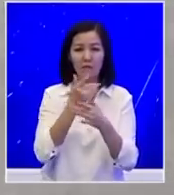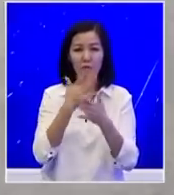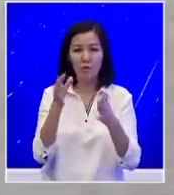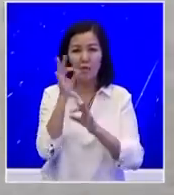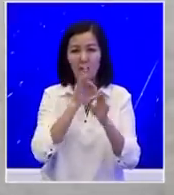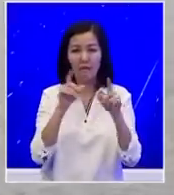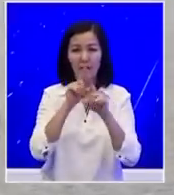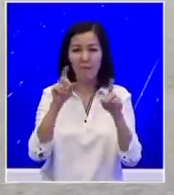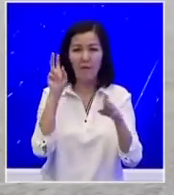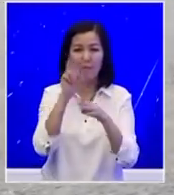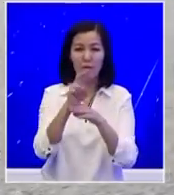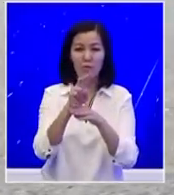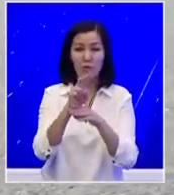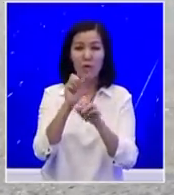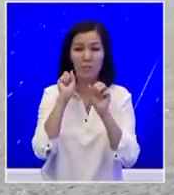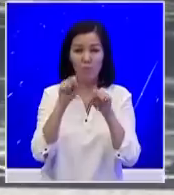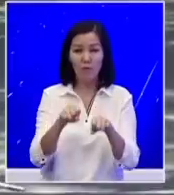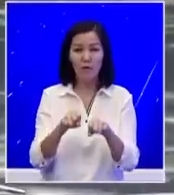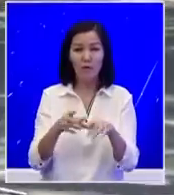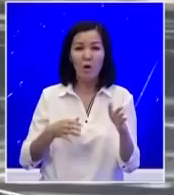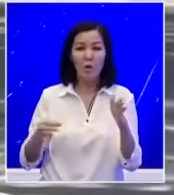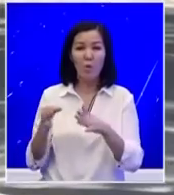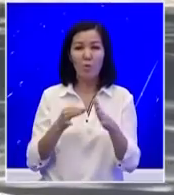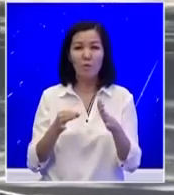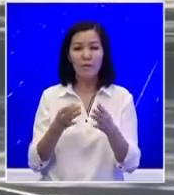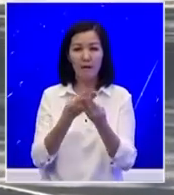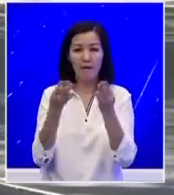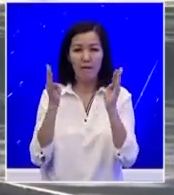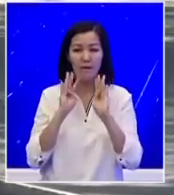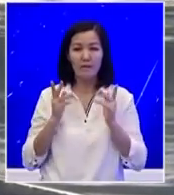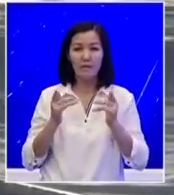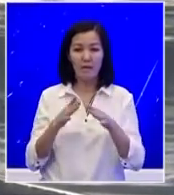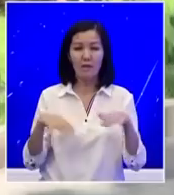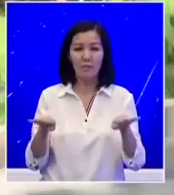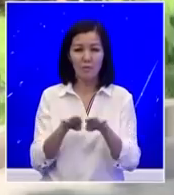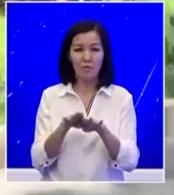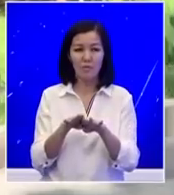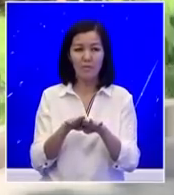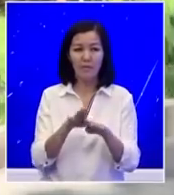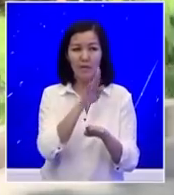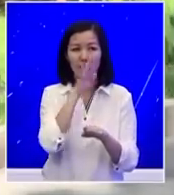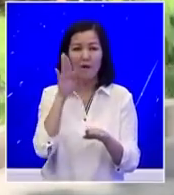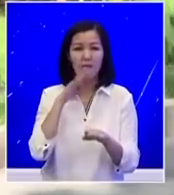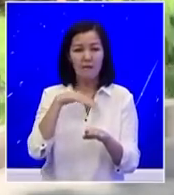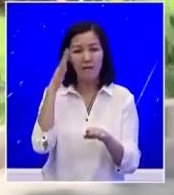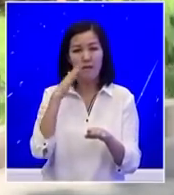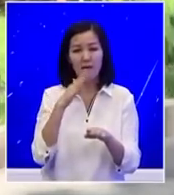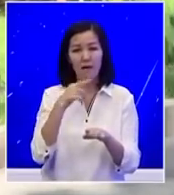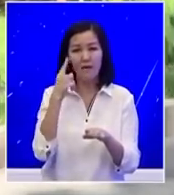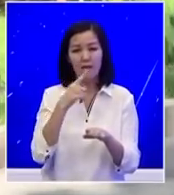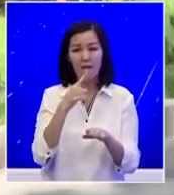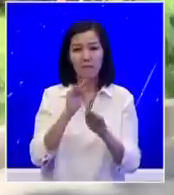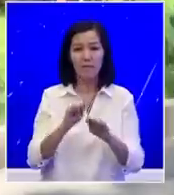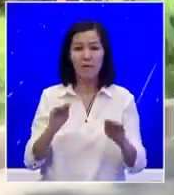дәріханаға бару үшін далаға шығалады. Облыста енгізілген карантин талабы да солай. Ата-аналарға айтатынбыз, балаларды